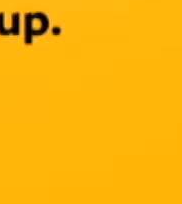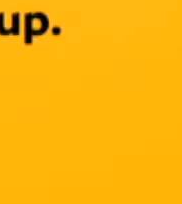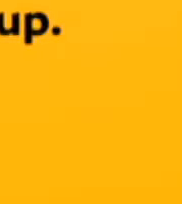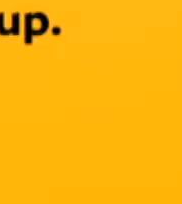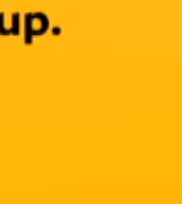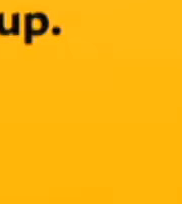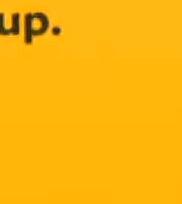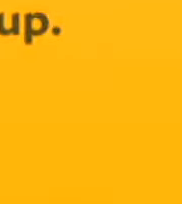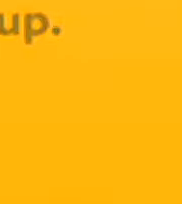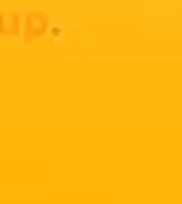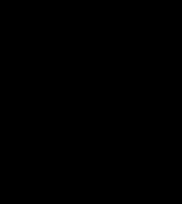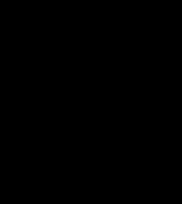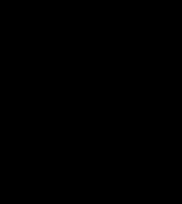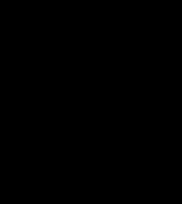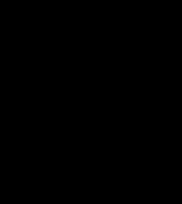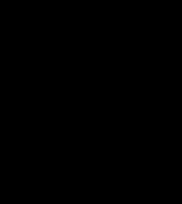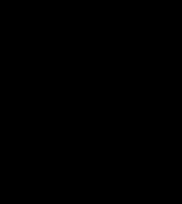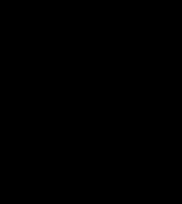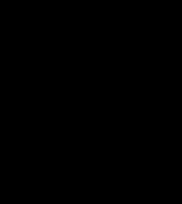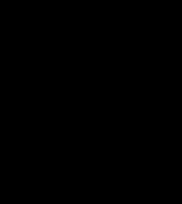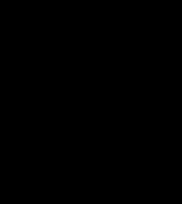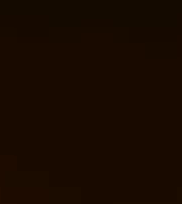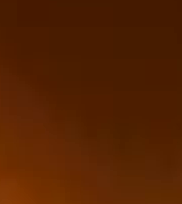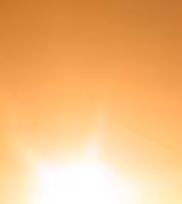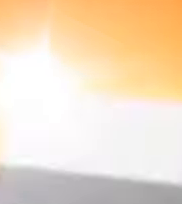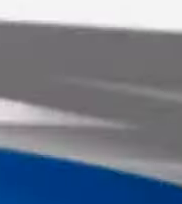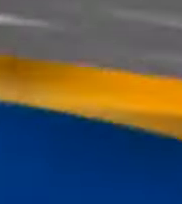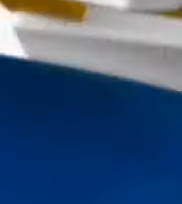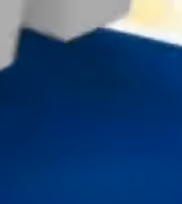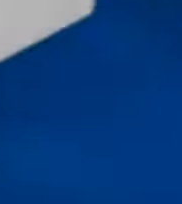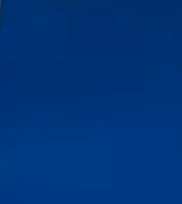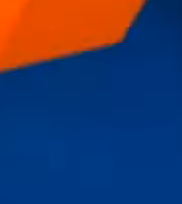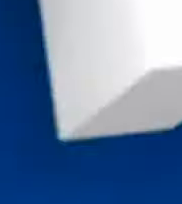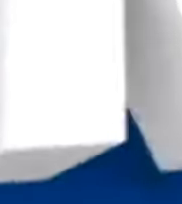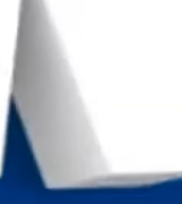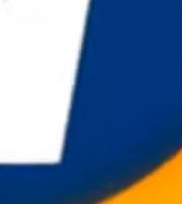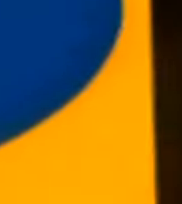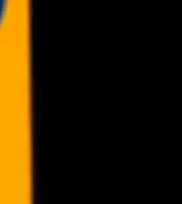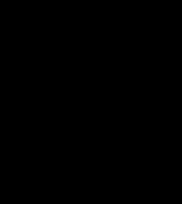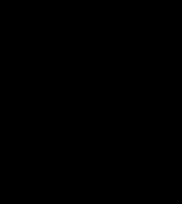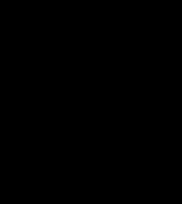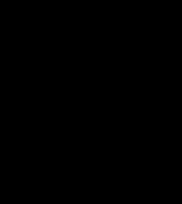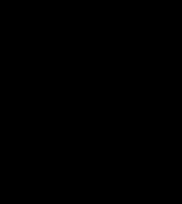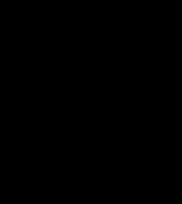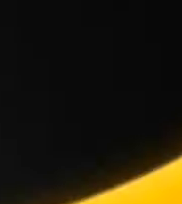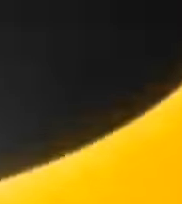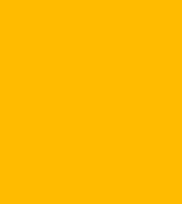ibhizinisi yakho. Everywhere you go, MTN.